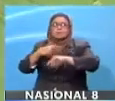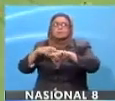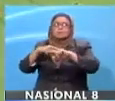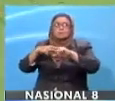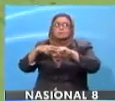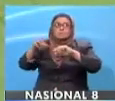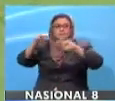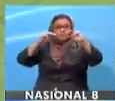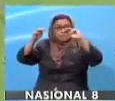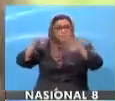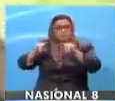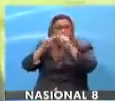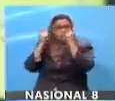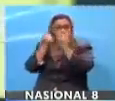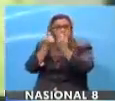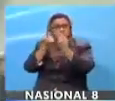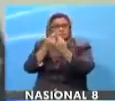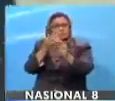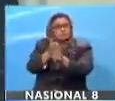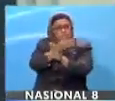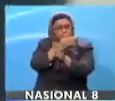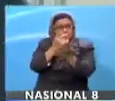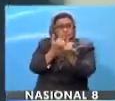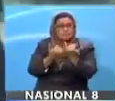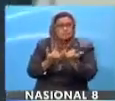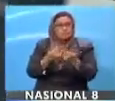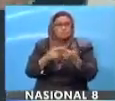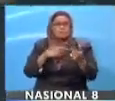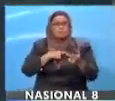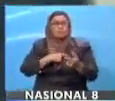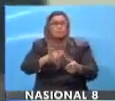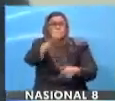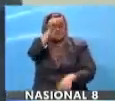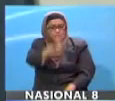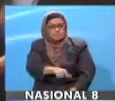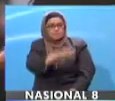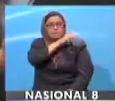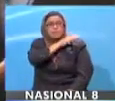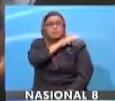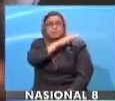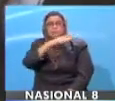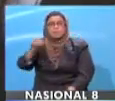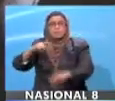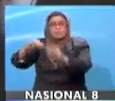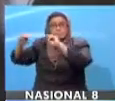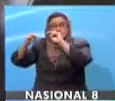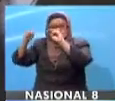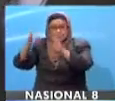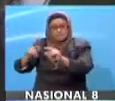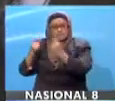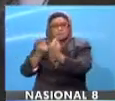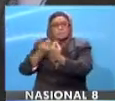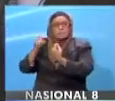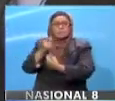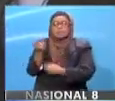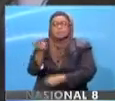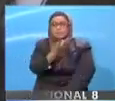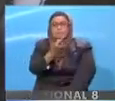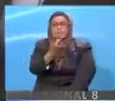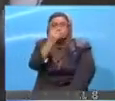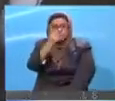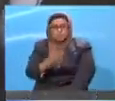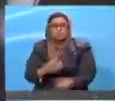jawatan jurulatih dan pengurus pasukan adalah dua calon yang berbeza. Tengku Abdullah terdahulu mempengerusikan mesyuarat